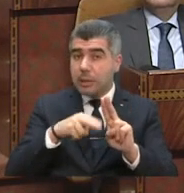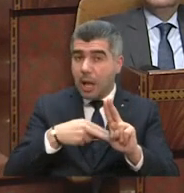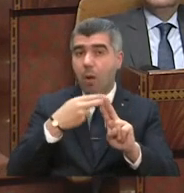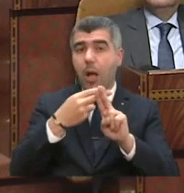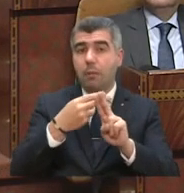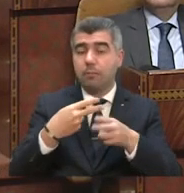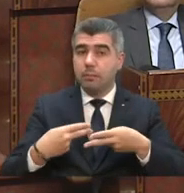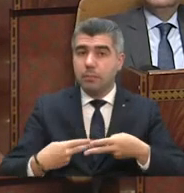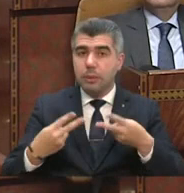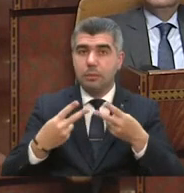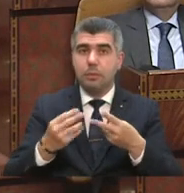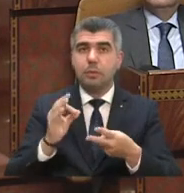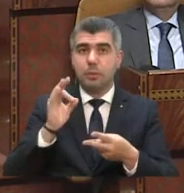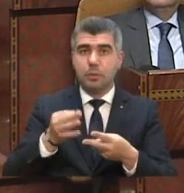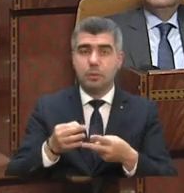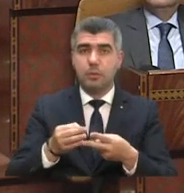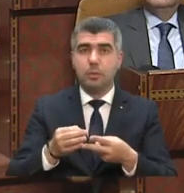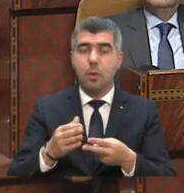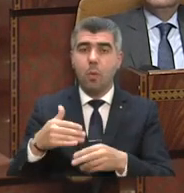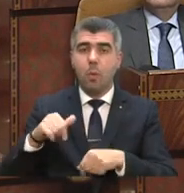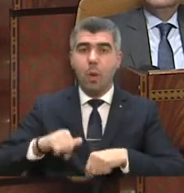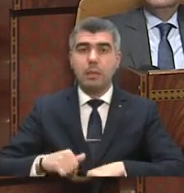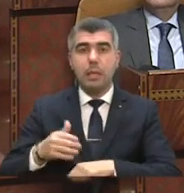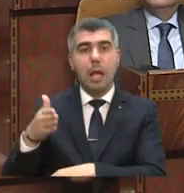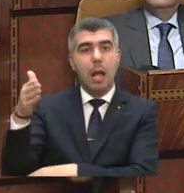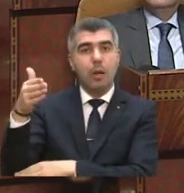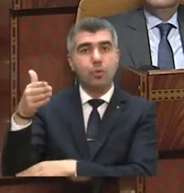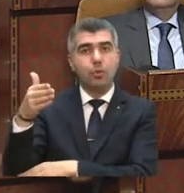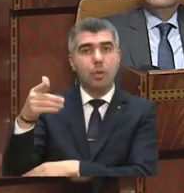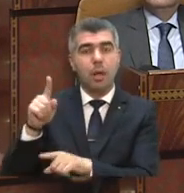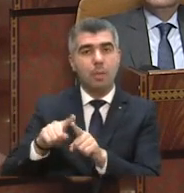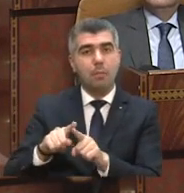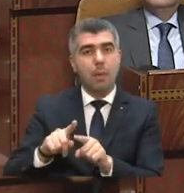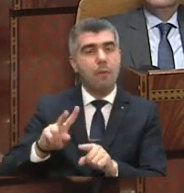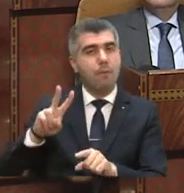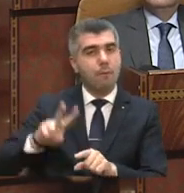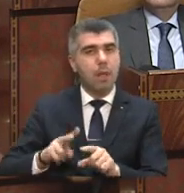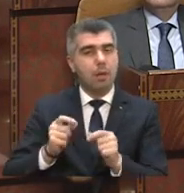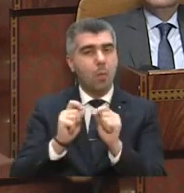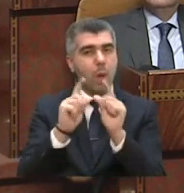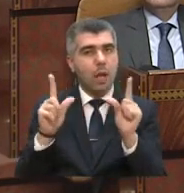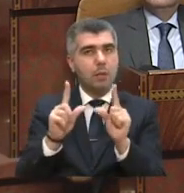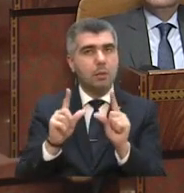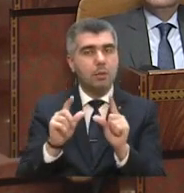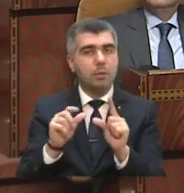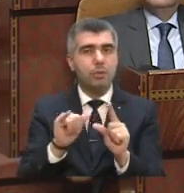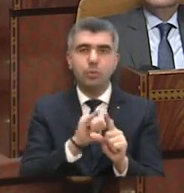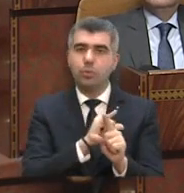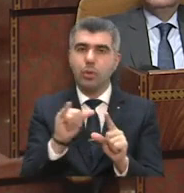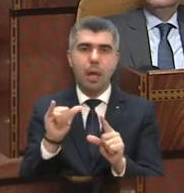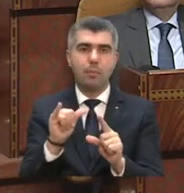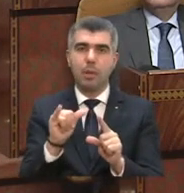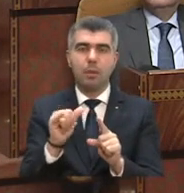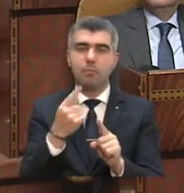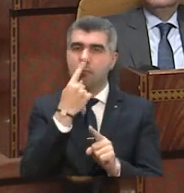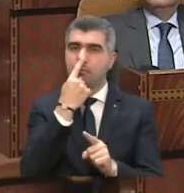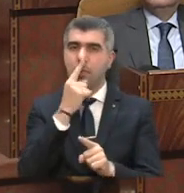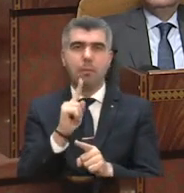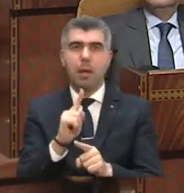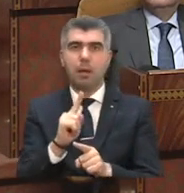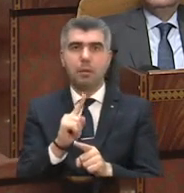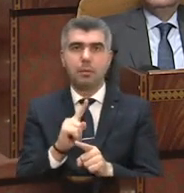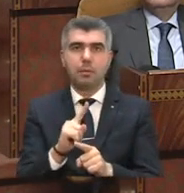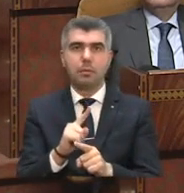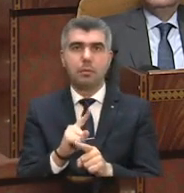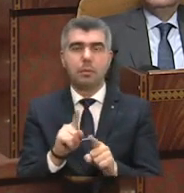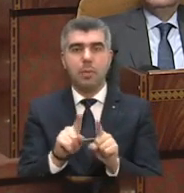أنه توصل بالقرار، ولكن وزير الخارجية ديالنا صرح بصريح العبارة على أن هذا القرار غير مبرر